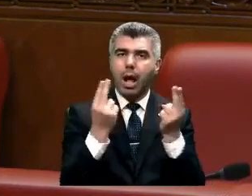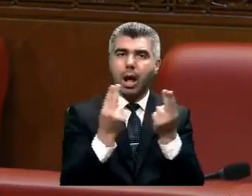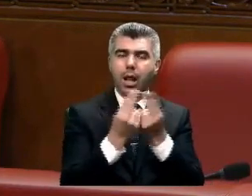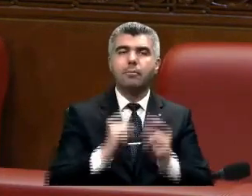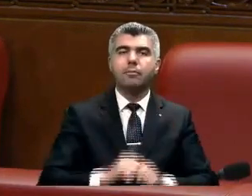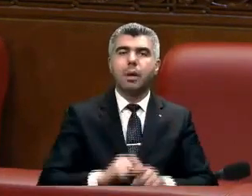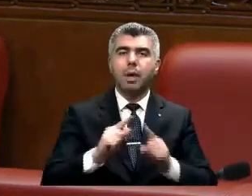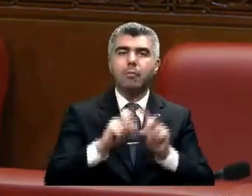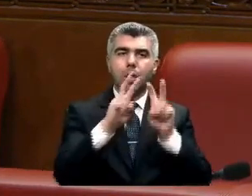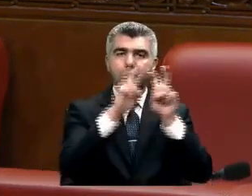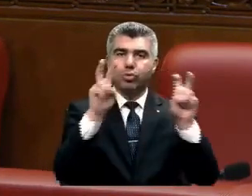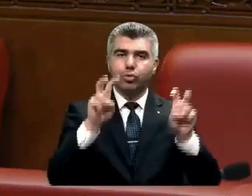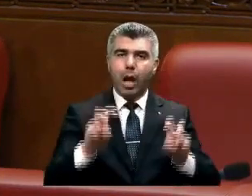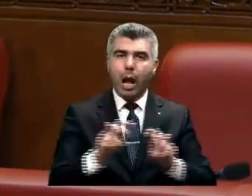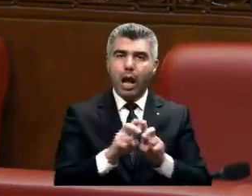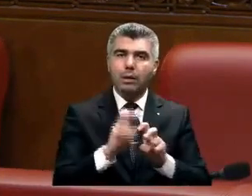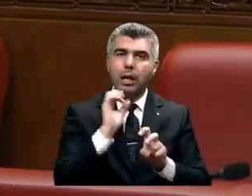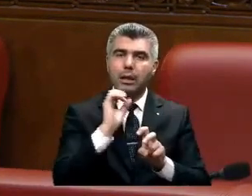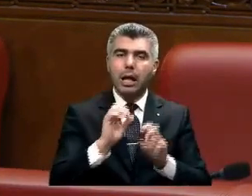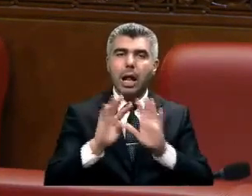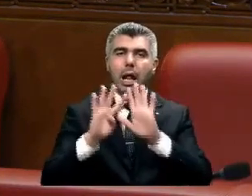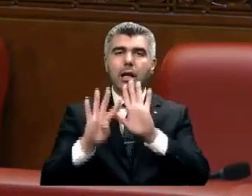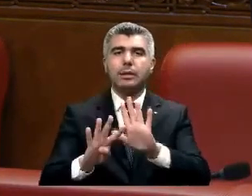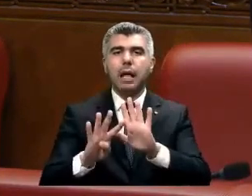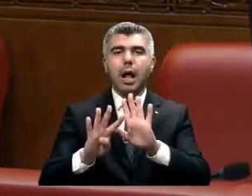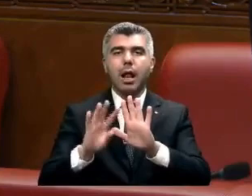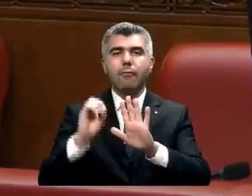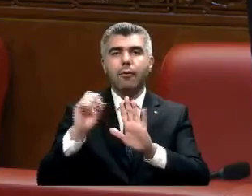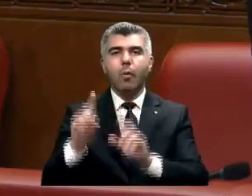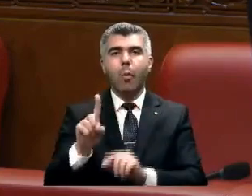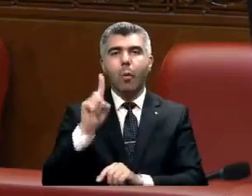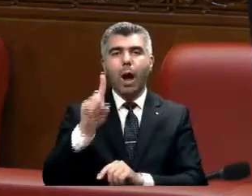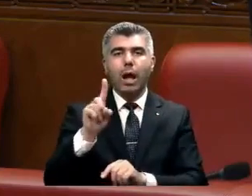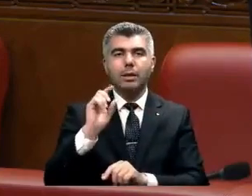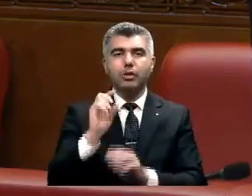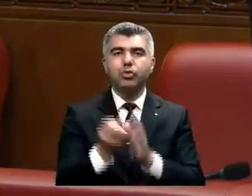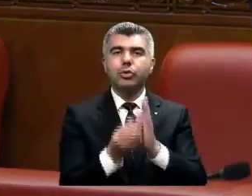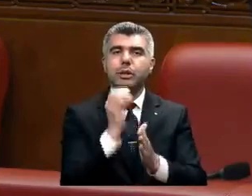على شهاده الجوده التي تم تجديدها سنه 2022 وش